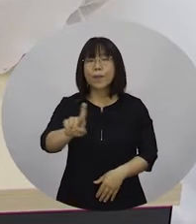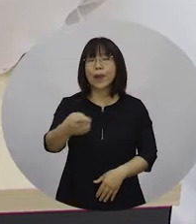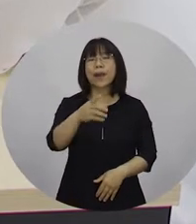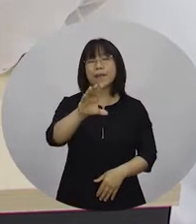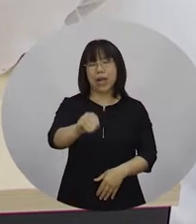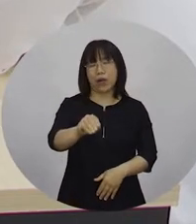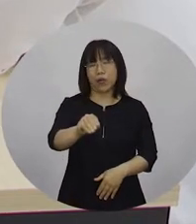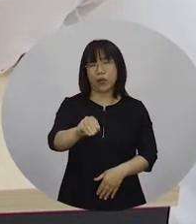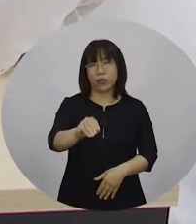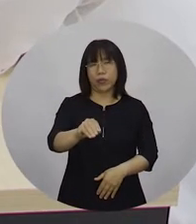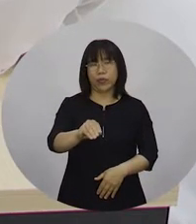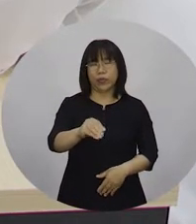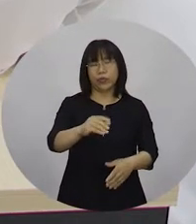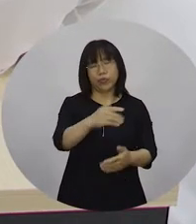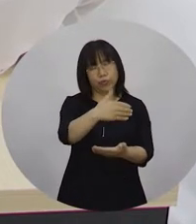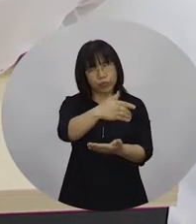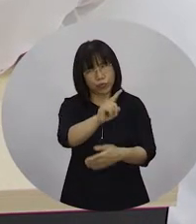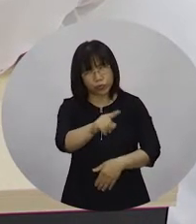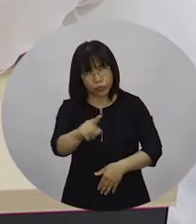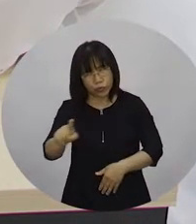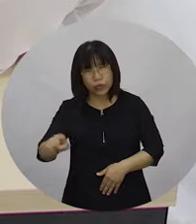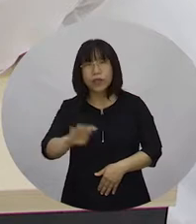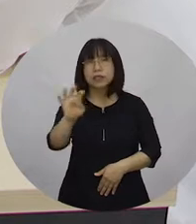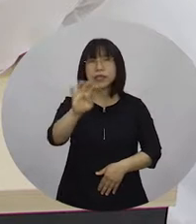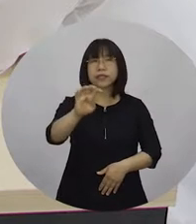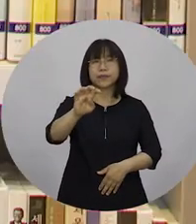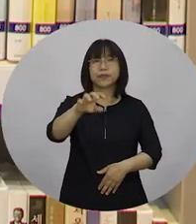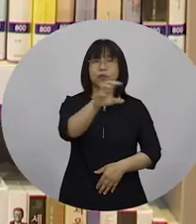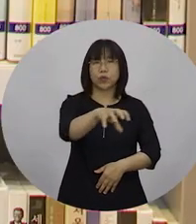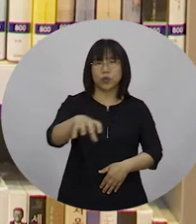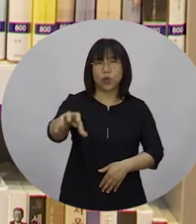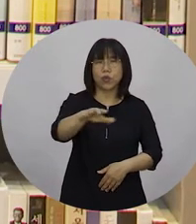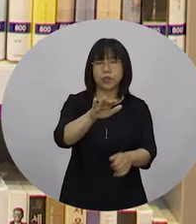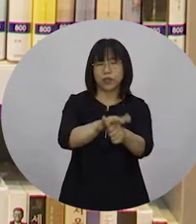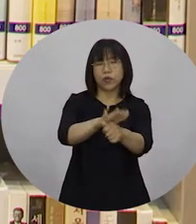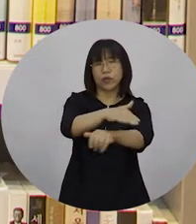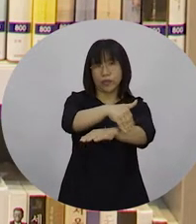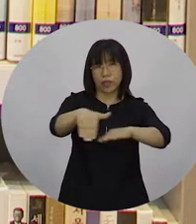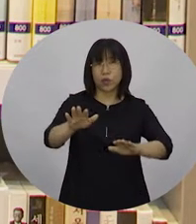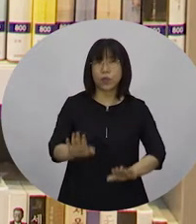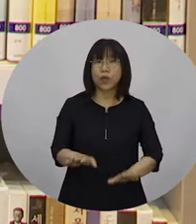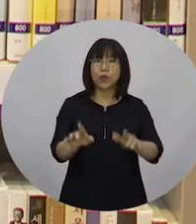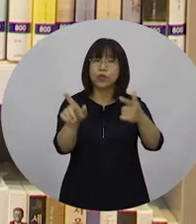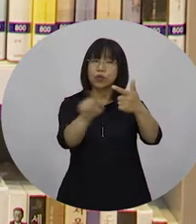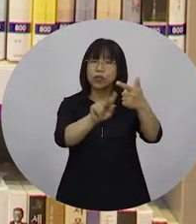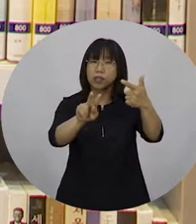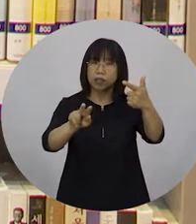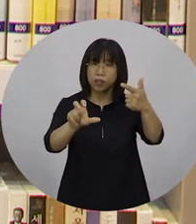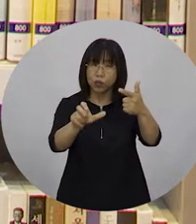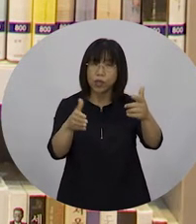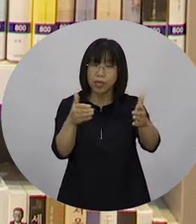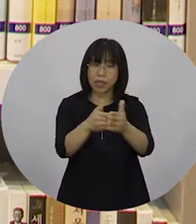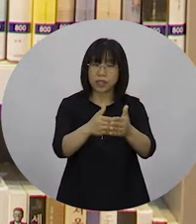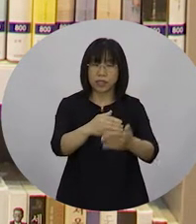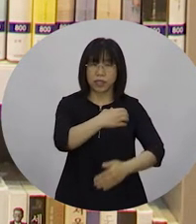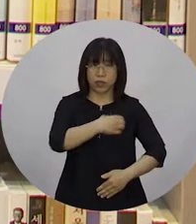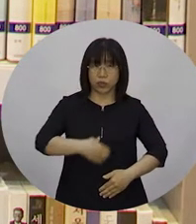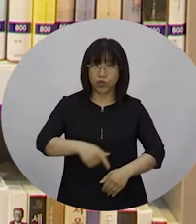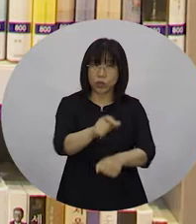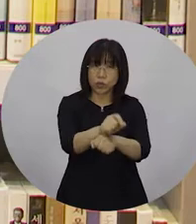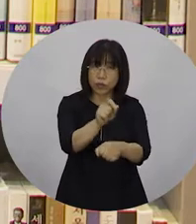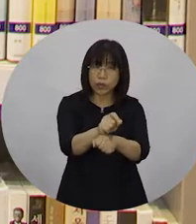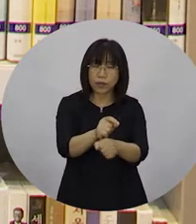총 40개 모임을 지원할 예정입니다 신청을 원하는 주민은 오는 25일까지 해당 동